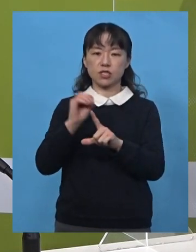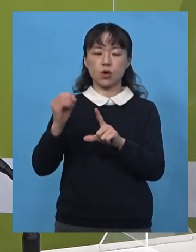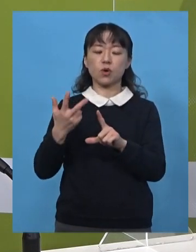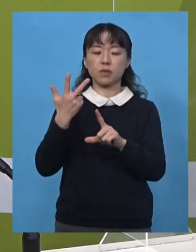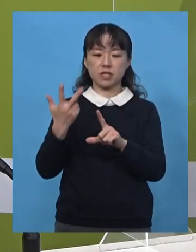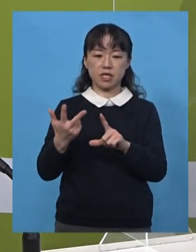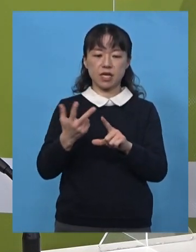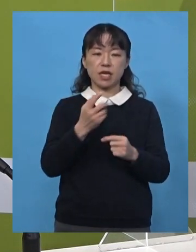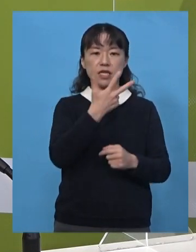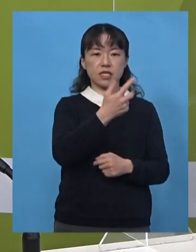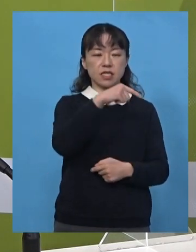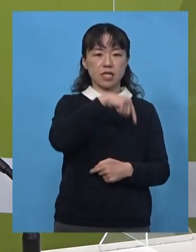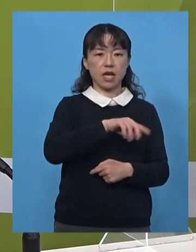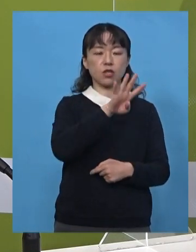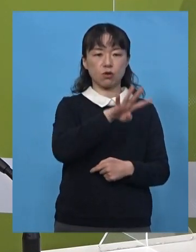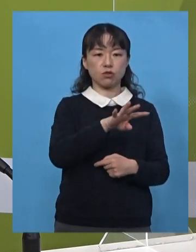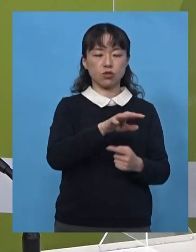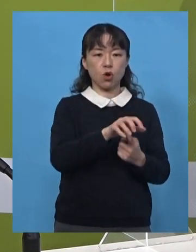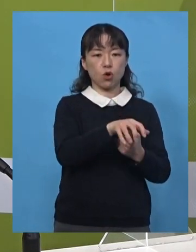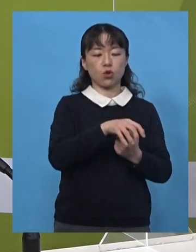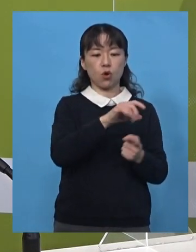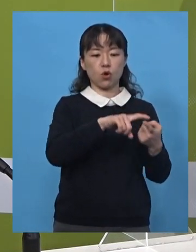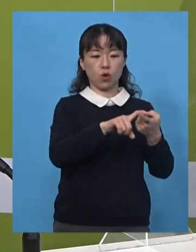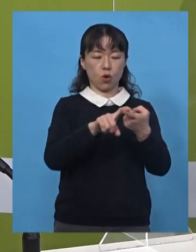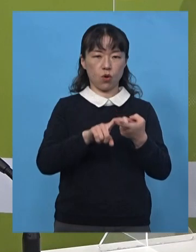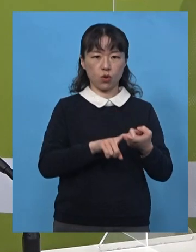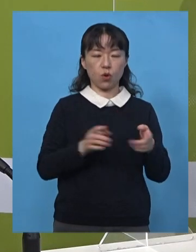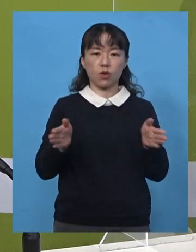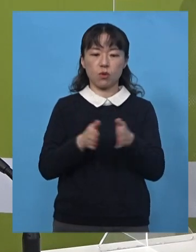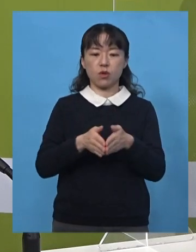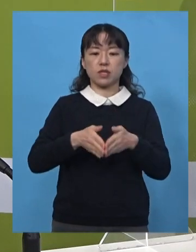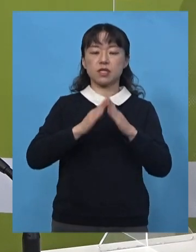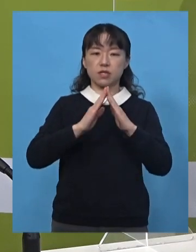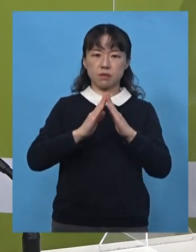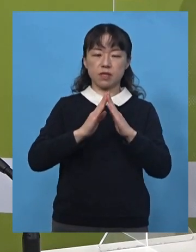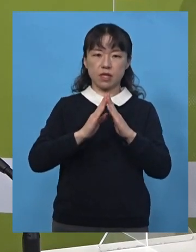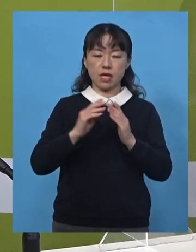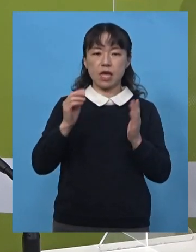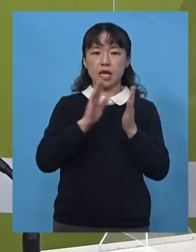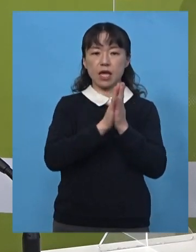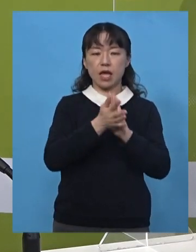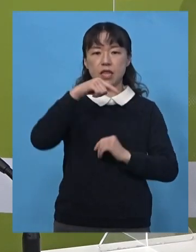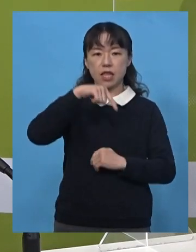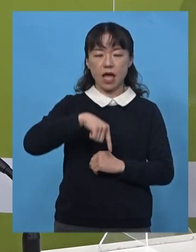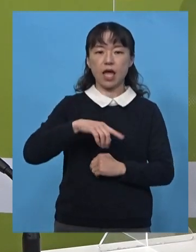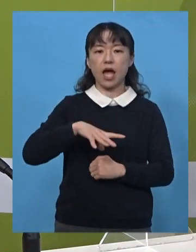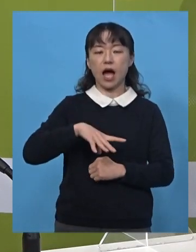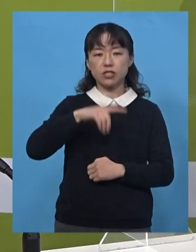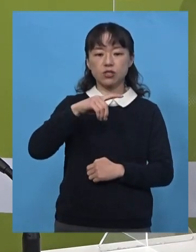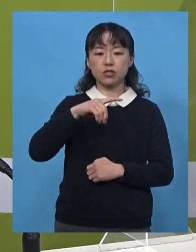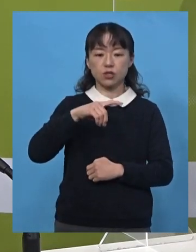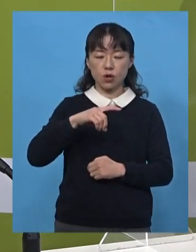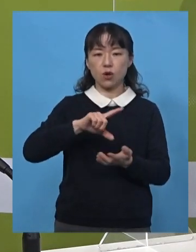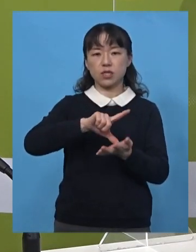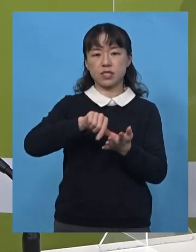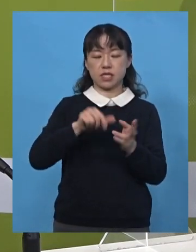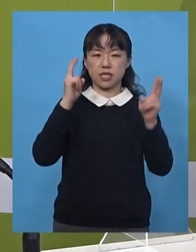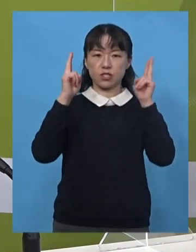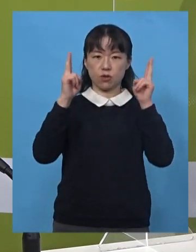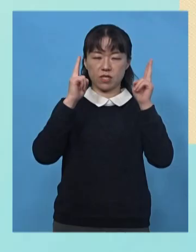と市内4つの農協とで設立し、滋賀県初の地域商社です。 は